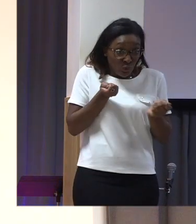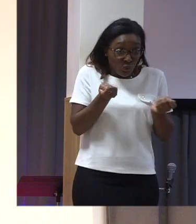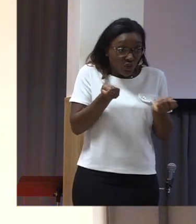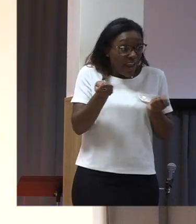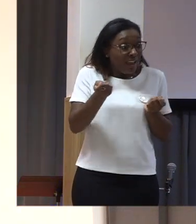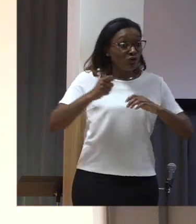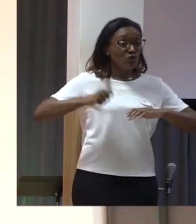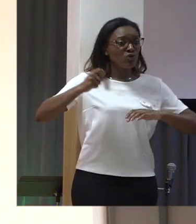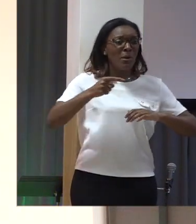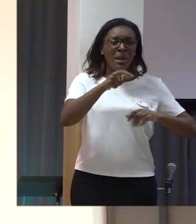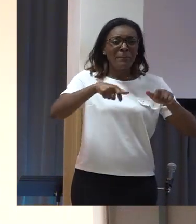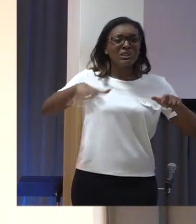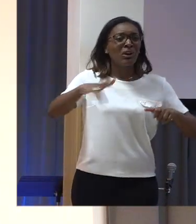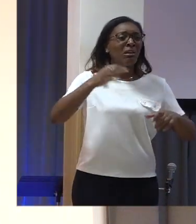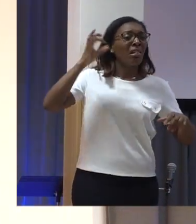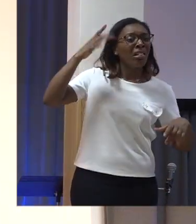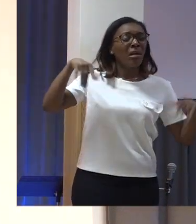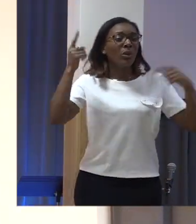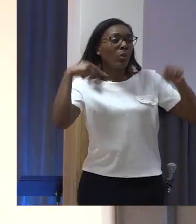Mais était-ce le temps de Dieu ?